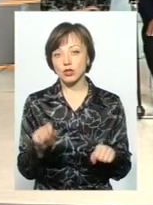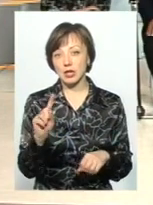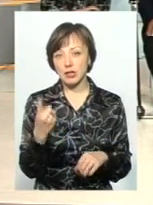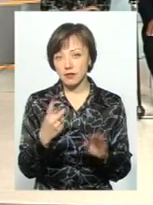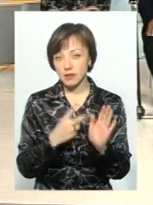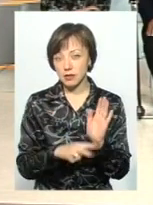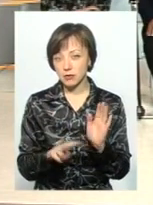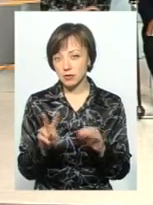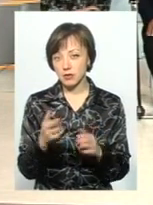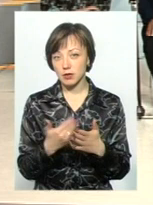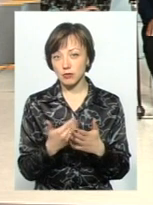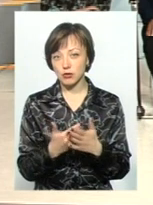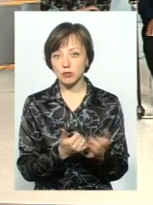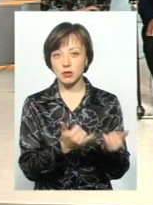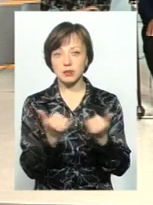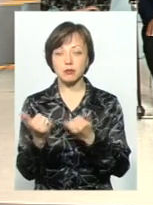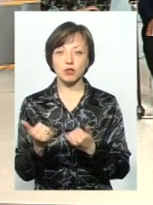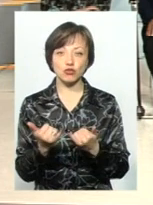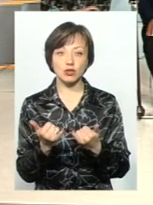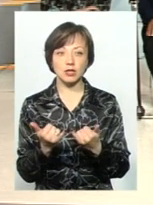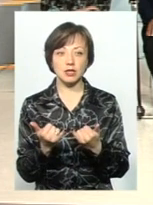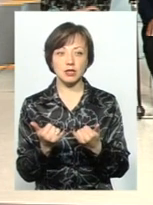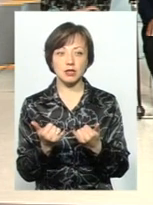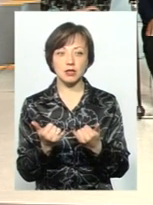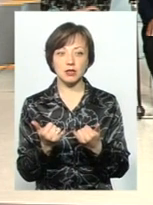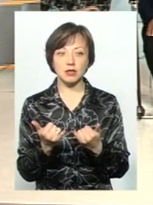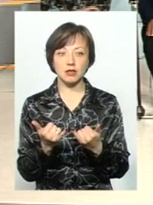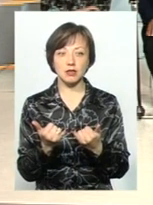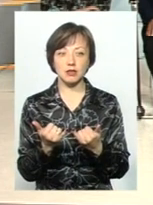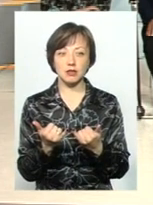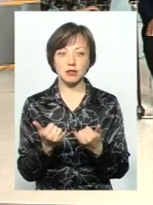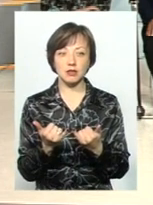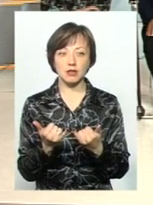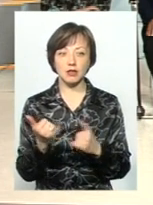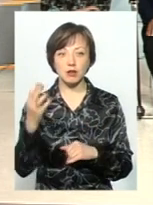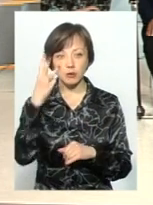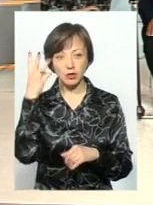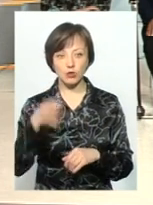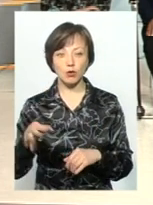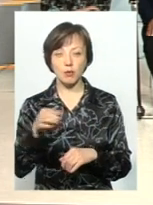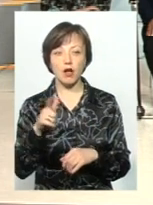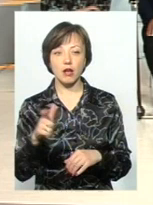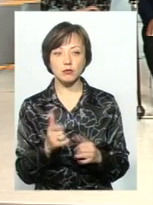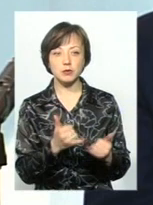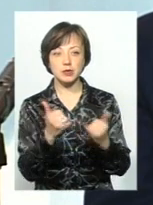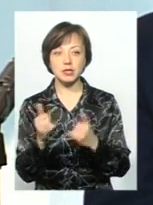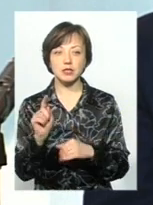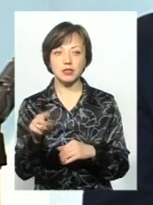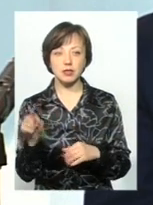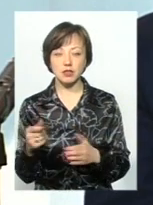гривню 72 для того, щоб забезпечити ті самі Хмельницьк, в тому числі і Хмельницькоблгаз, для того, щоб забезпечити